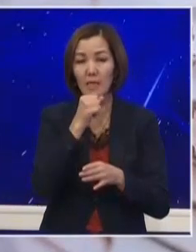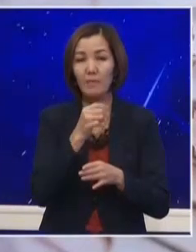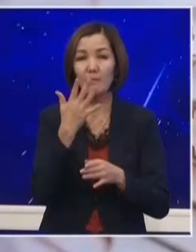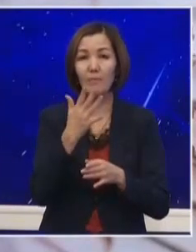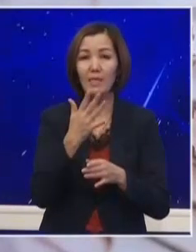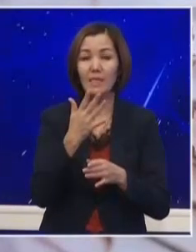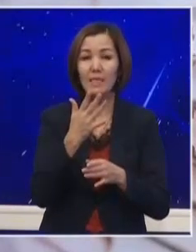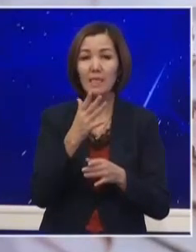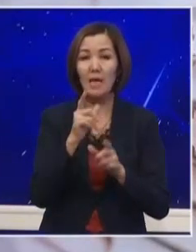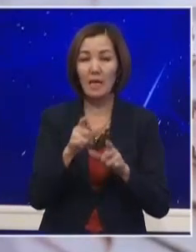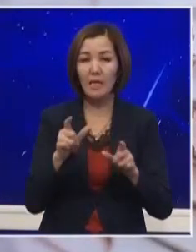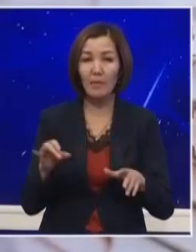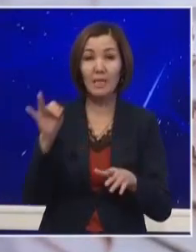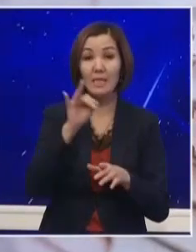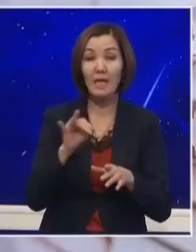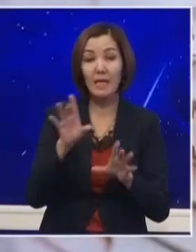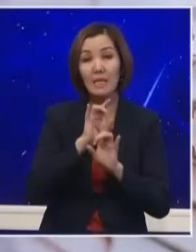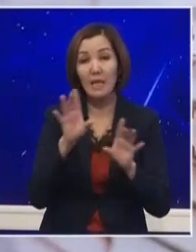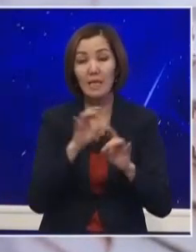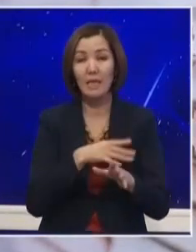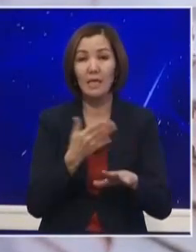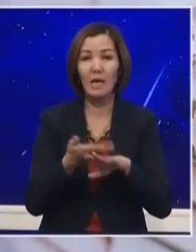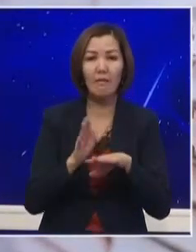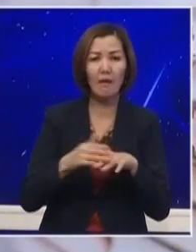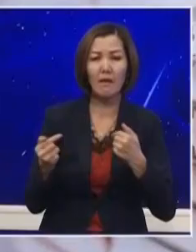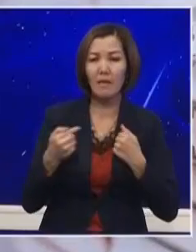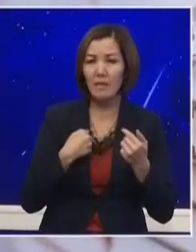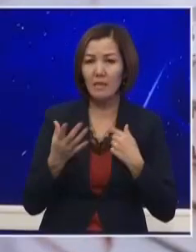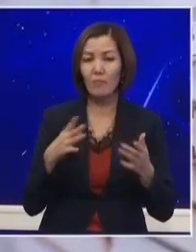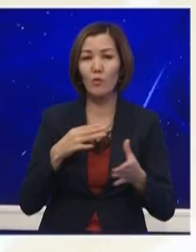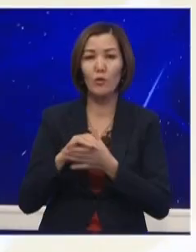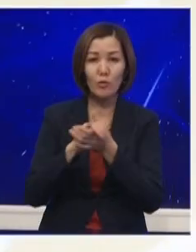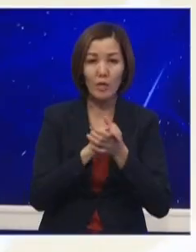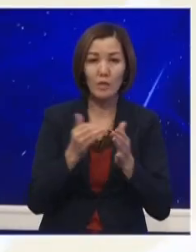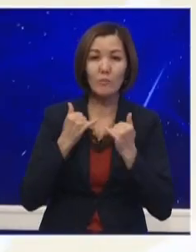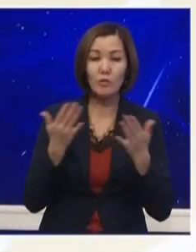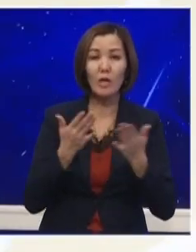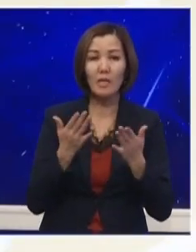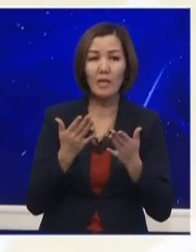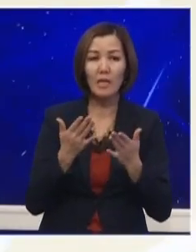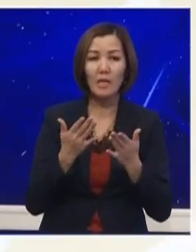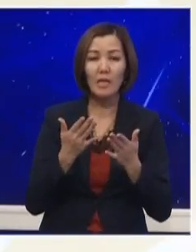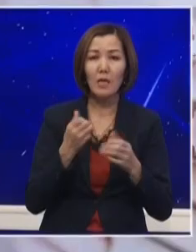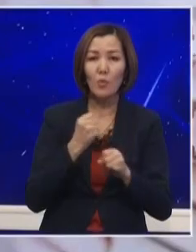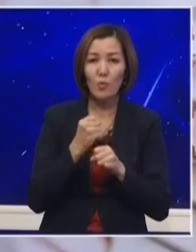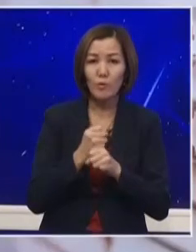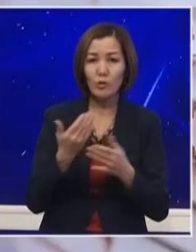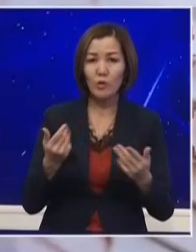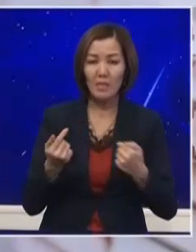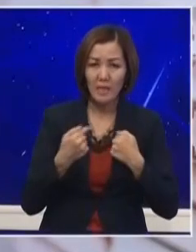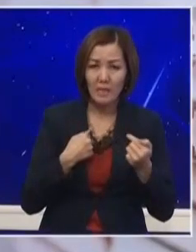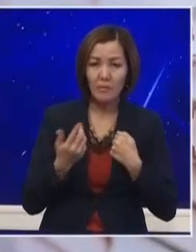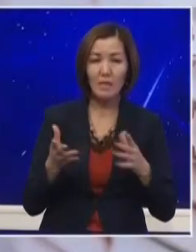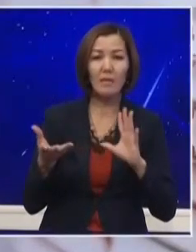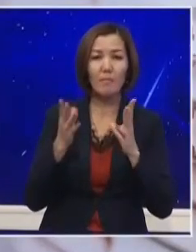айтып, балаларға үлгі болсын деп, қандай қиындық көрген осы қазағымыздың, осы тұтастығымыздың үшін қандай жол кешкенін, қандай қиындық өткенін